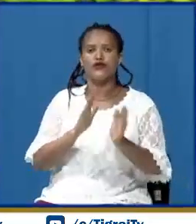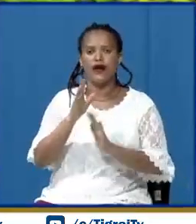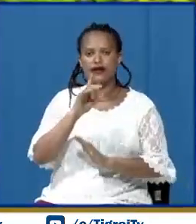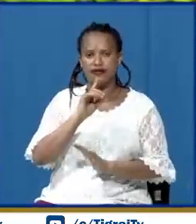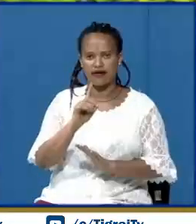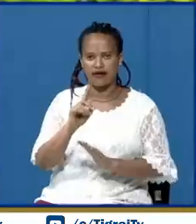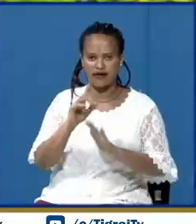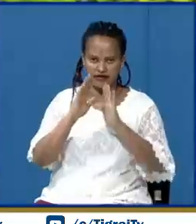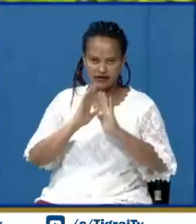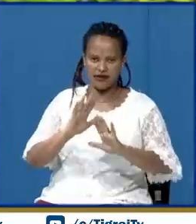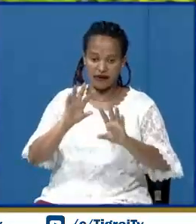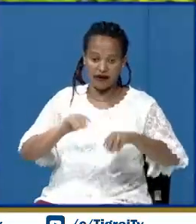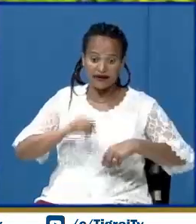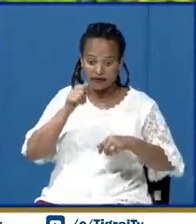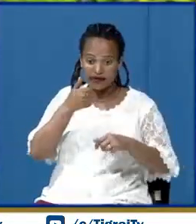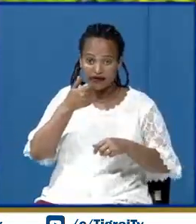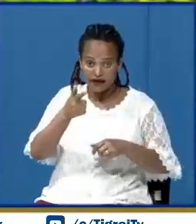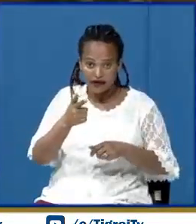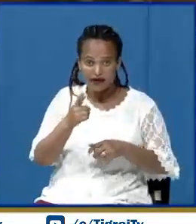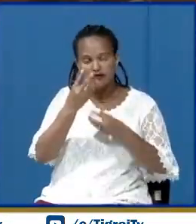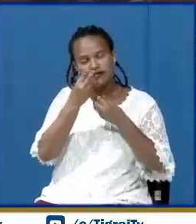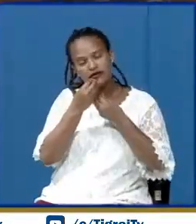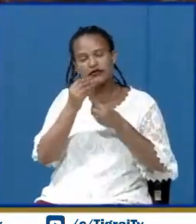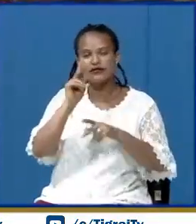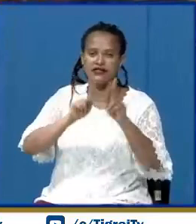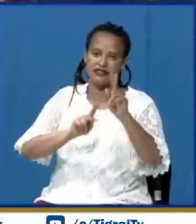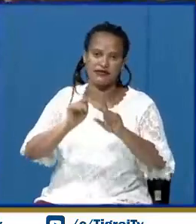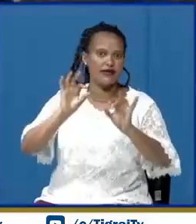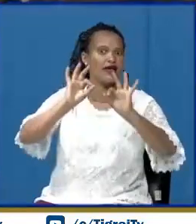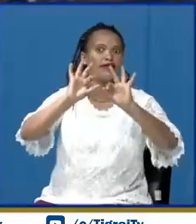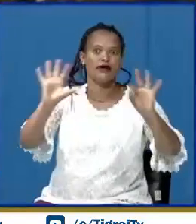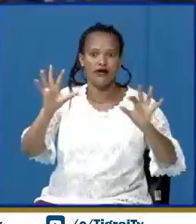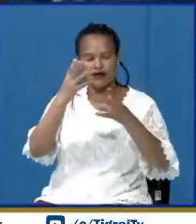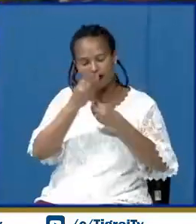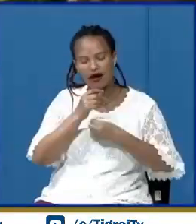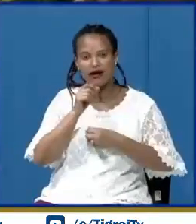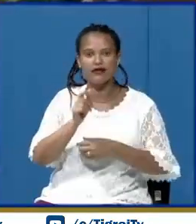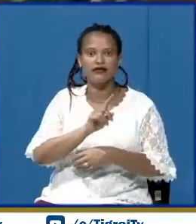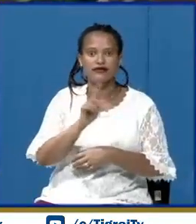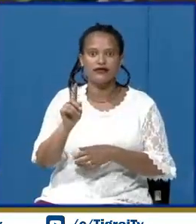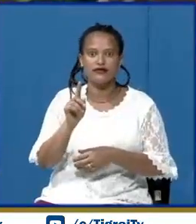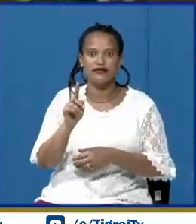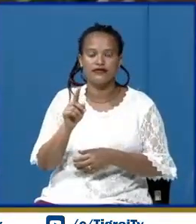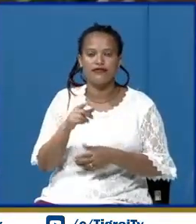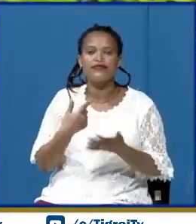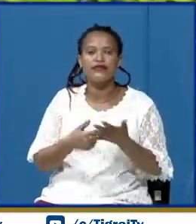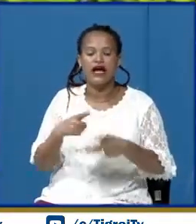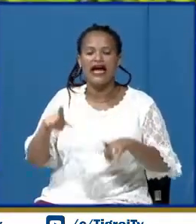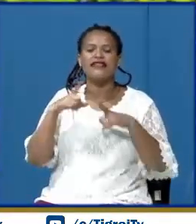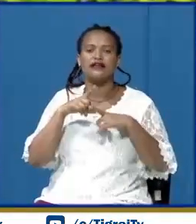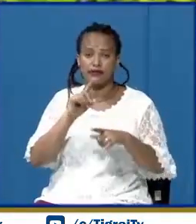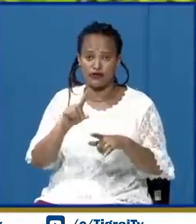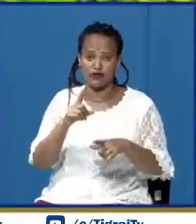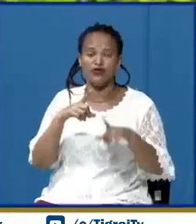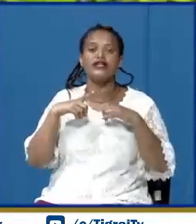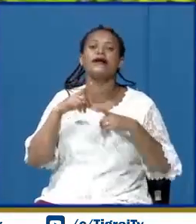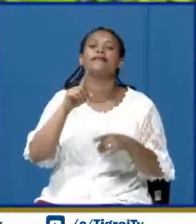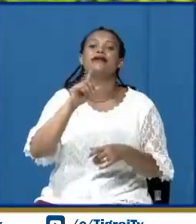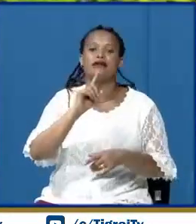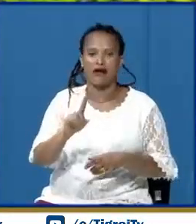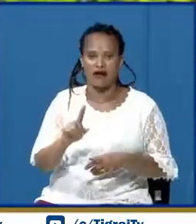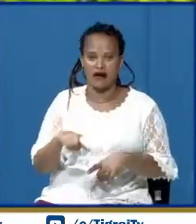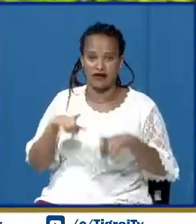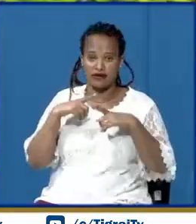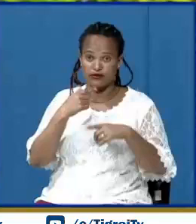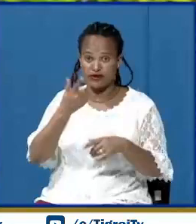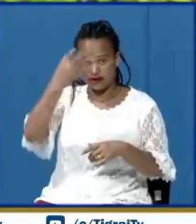ኢና ሰላም ኣይንቕበል እዩ እንተኢልና ግን ዝድቅስ ህዝቢ የብልናን ኣይንድቅስ ኣይትነብሩን እዩ ኮ ዝብለና ደሎ ክንነብር ኢና ንደሊ ንሕና ስለዚ ትነብሩን